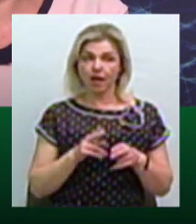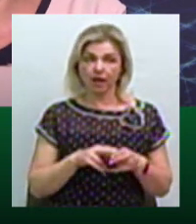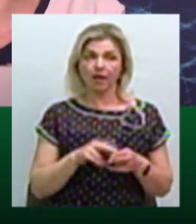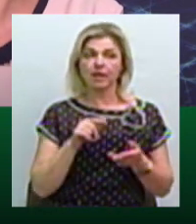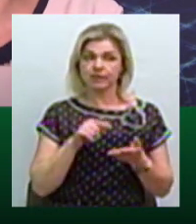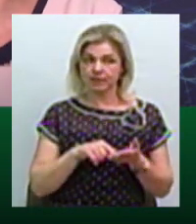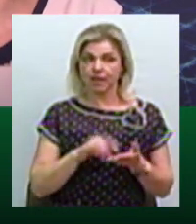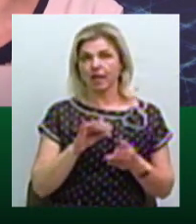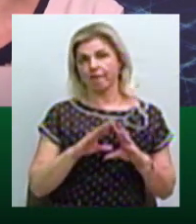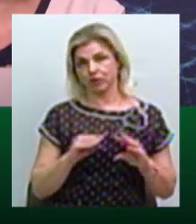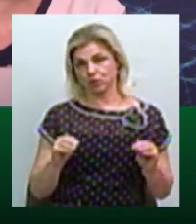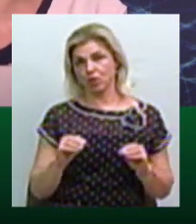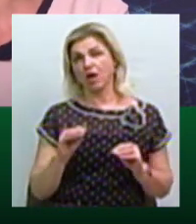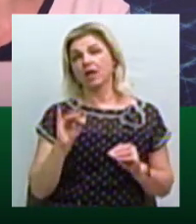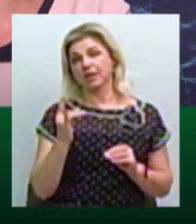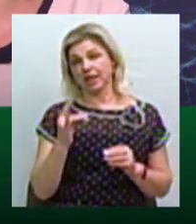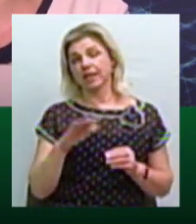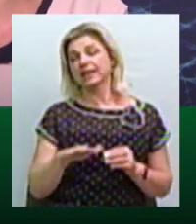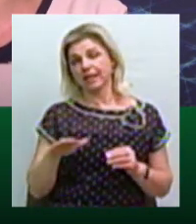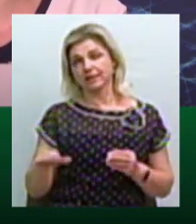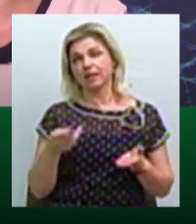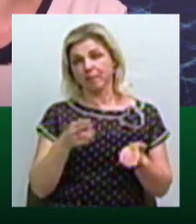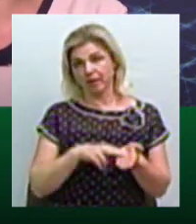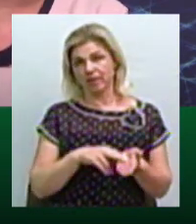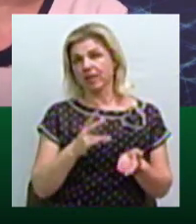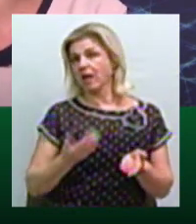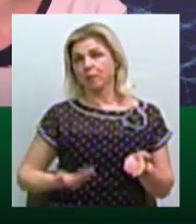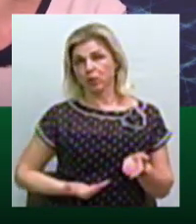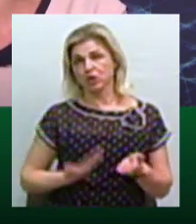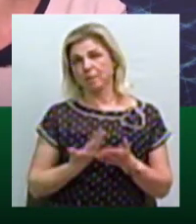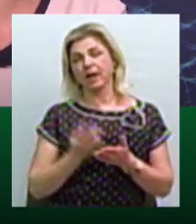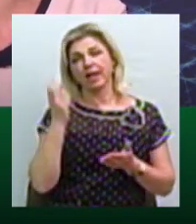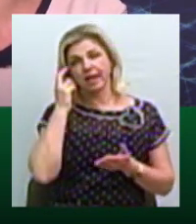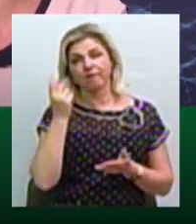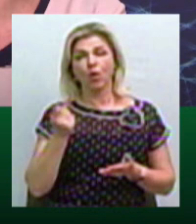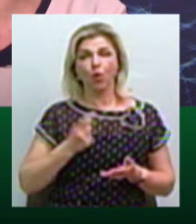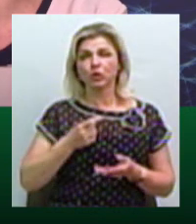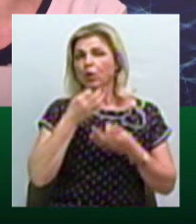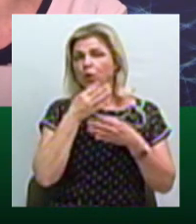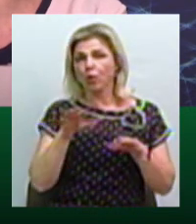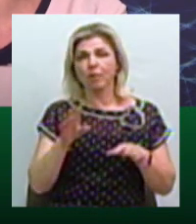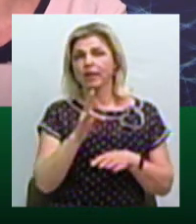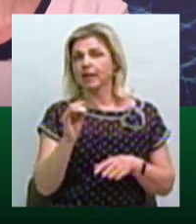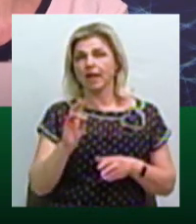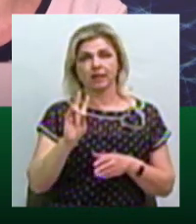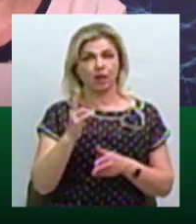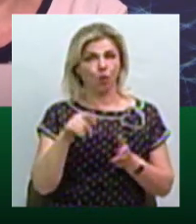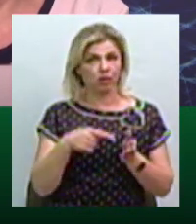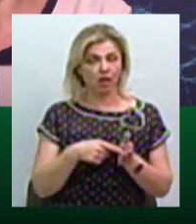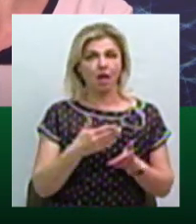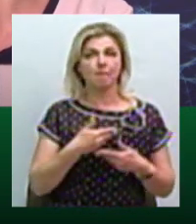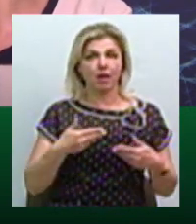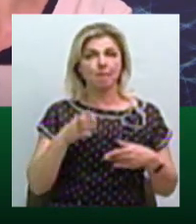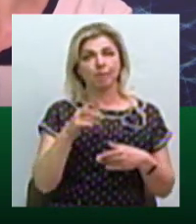все, от дитина зареєстрована, не проживає, проживає, наприклад, в Києві, в Одесі, будь-де, але не в Миколаєві, ми мали